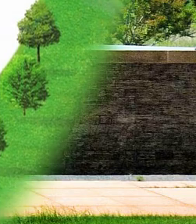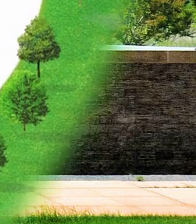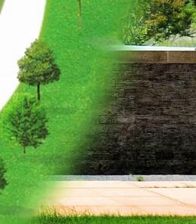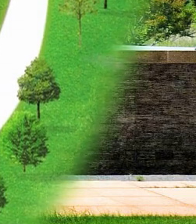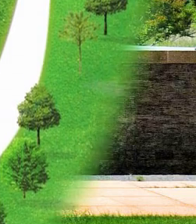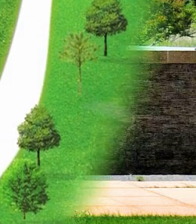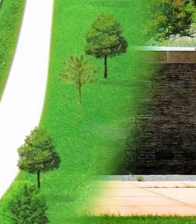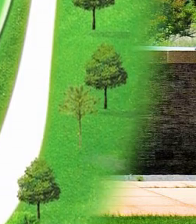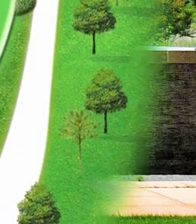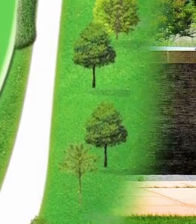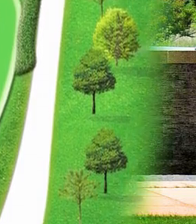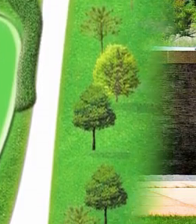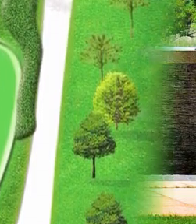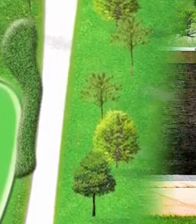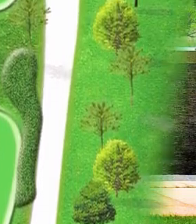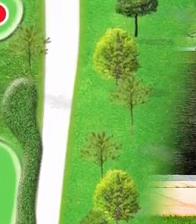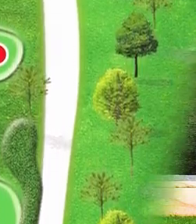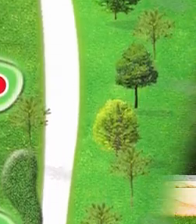으